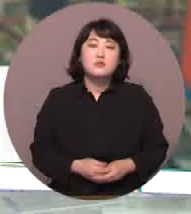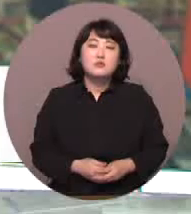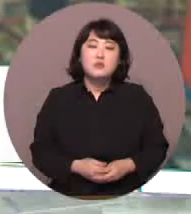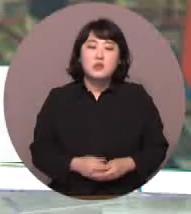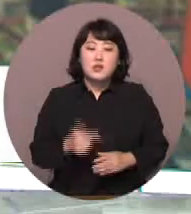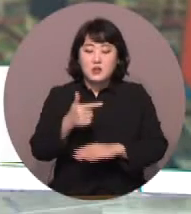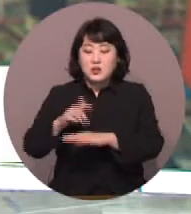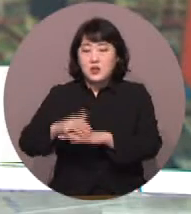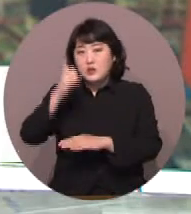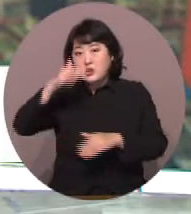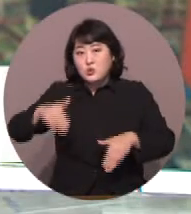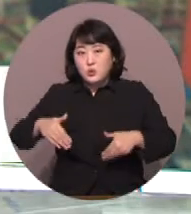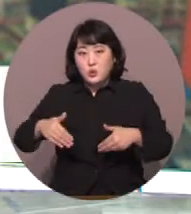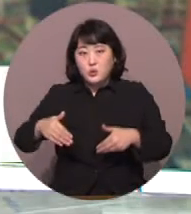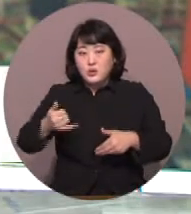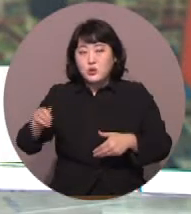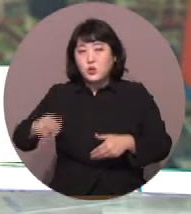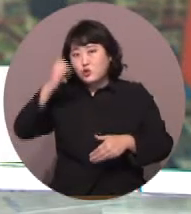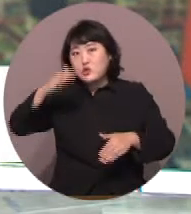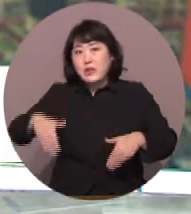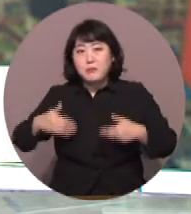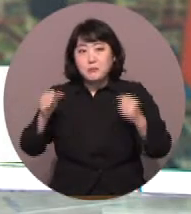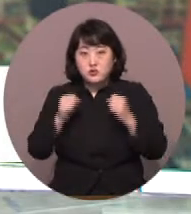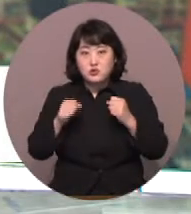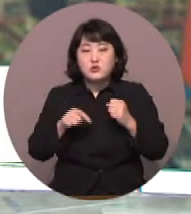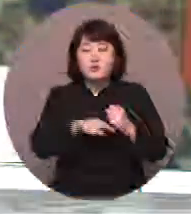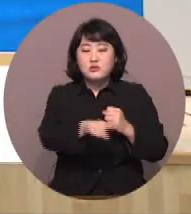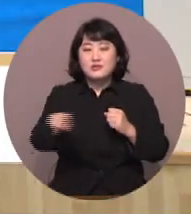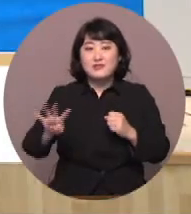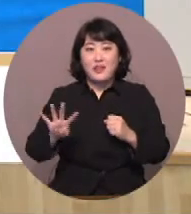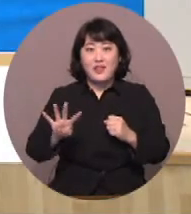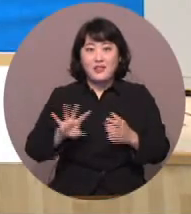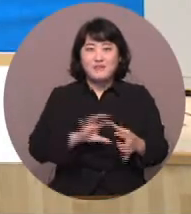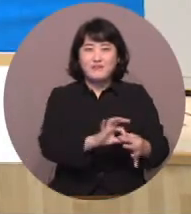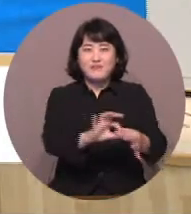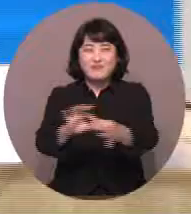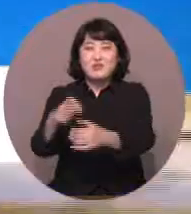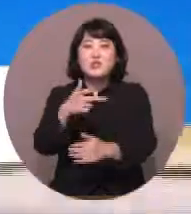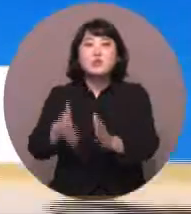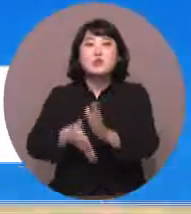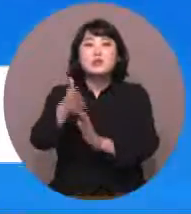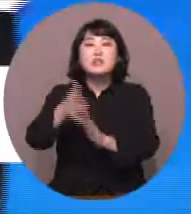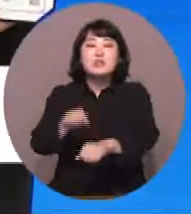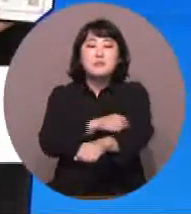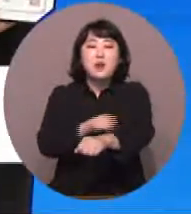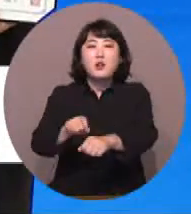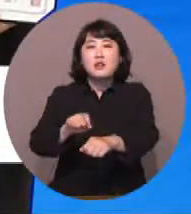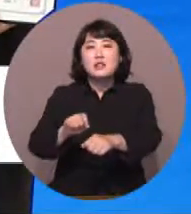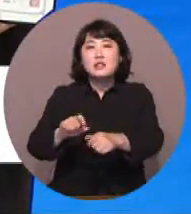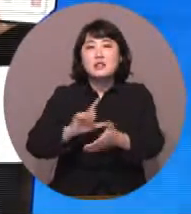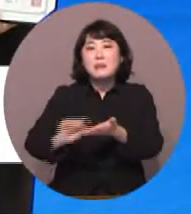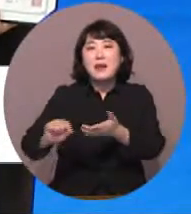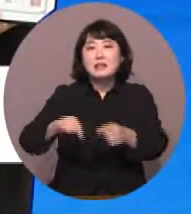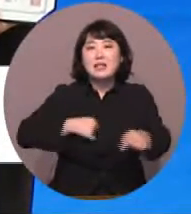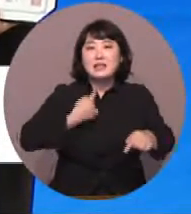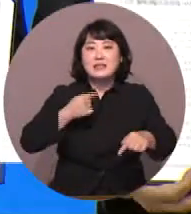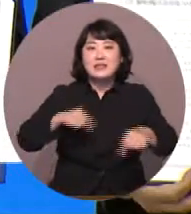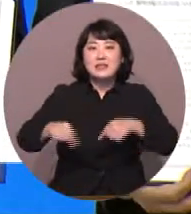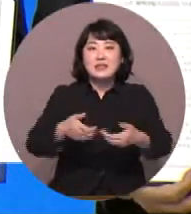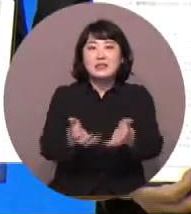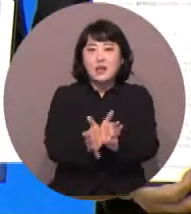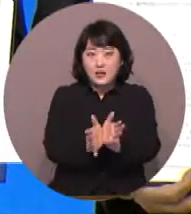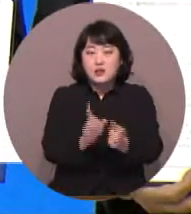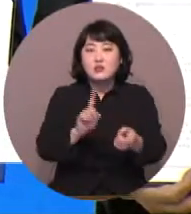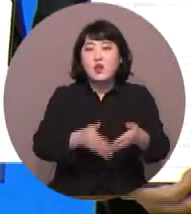대전과 세종 충남 법 등 충청권 메가시티 조성에 구심점이 돼 특별 지방자치단체 설립이 본격적으로